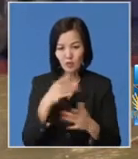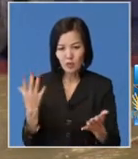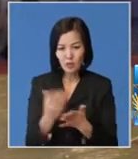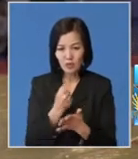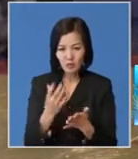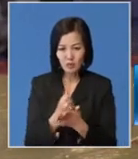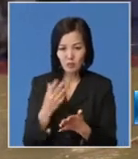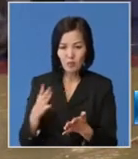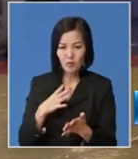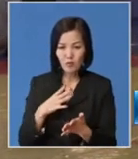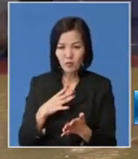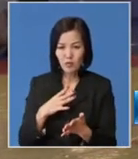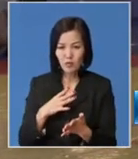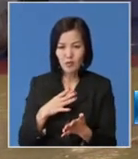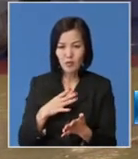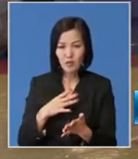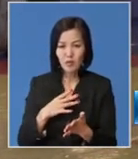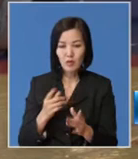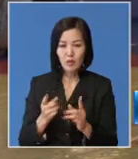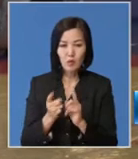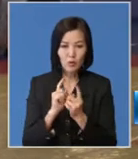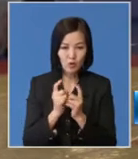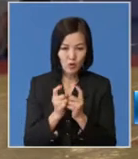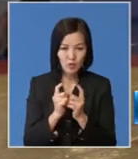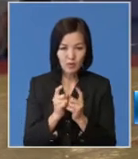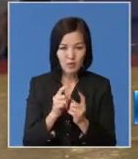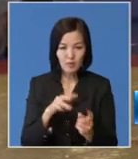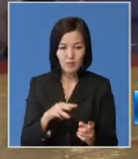жетті. Жаңа джиу-джитсу, комбат джиу-джитсу, ММА,